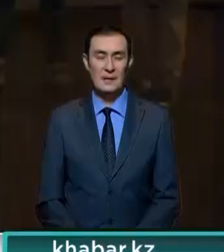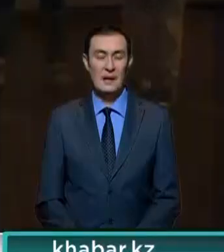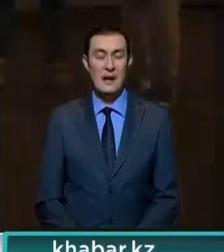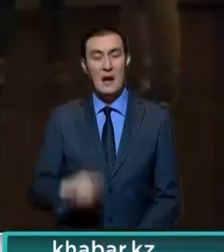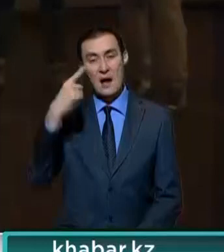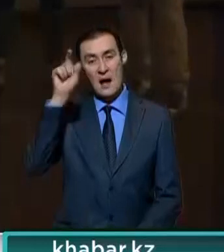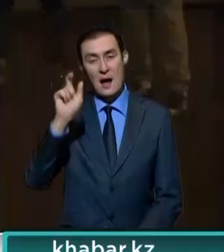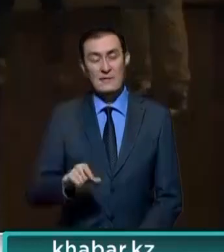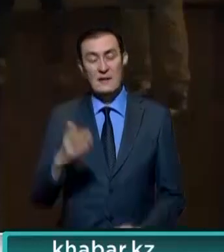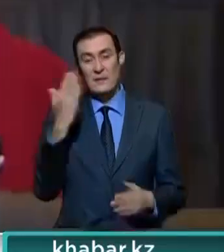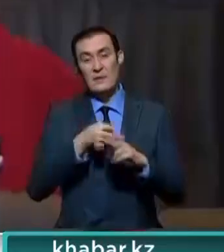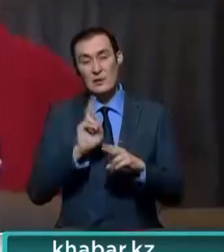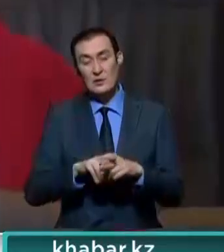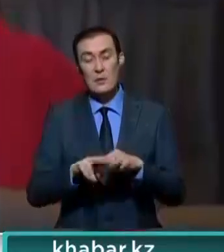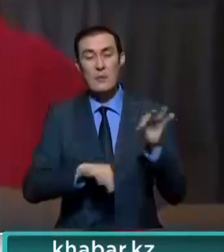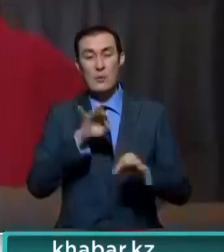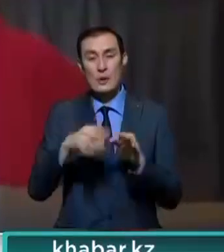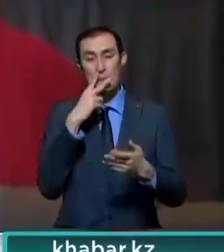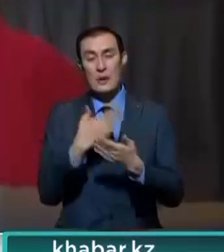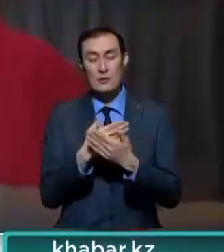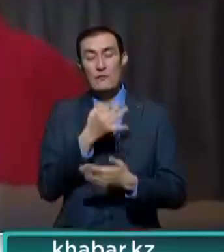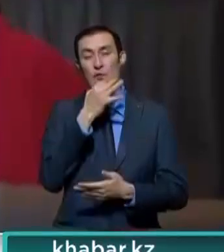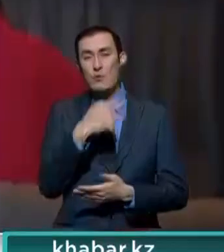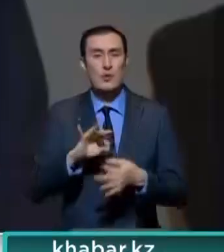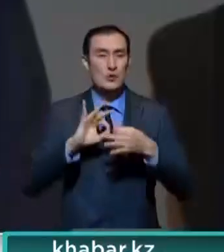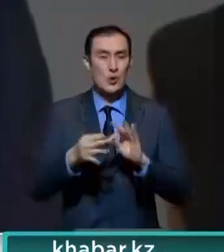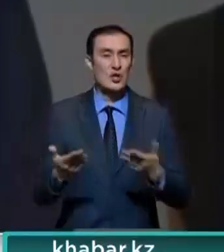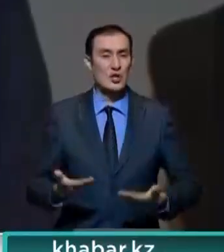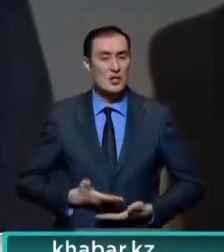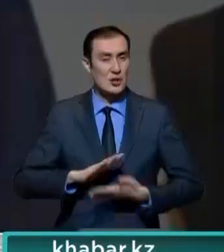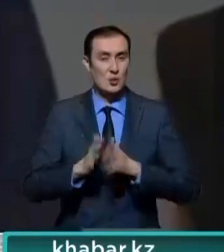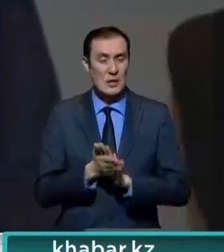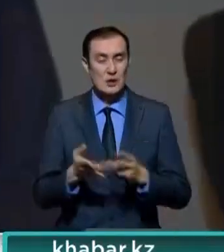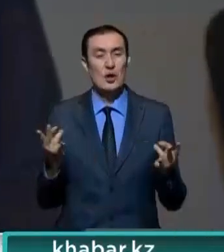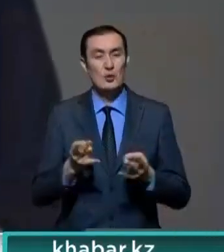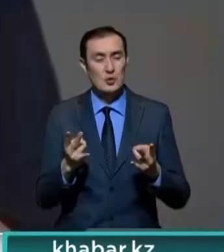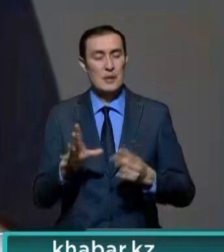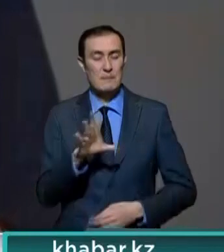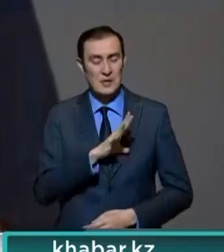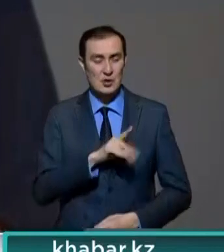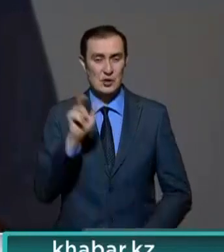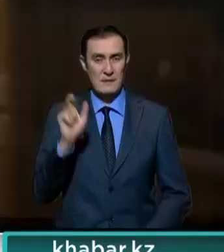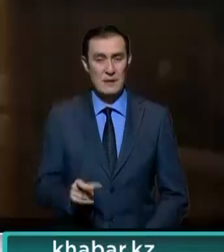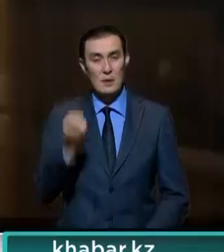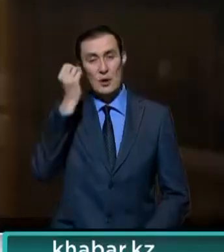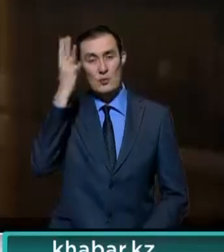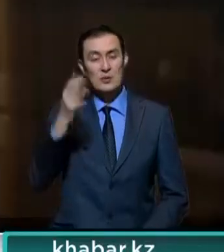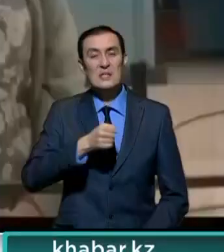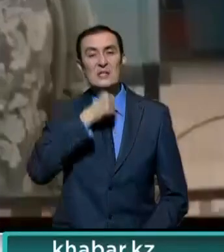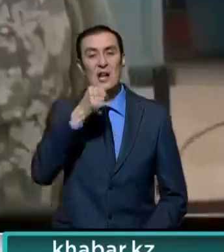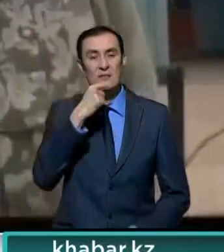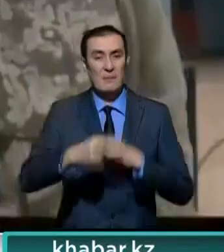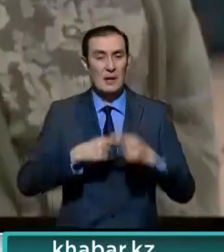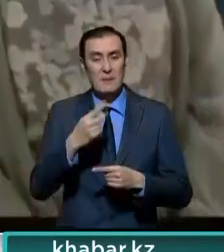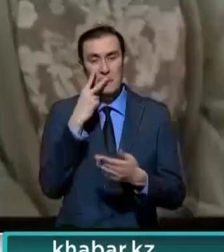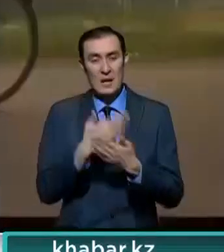Авторы фильма говорят, что цель их проекта – показать, что в любой, даже самой сложной жизненной ситуации, необходимо оставаться человеком. Мудрость старшего поколения